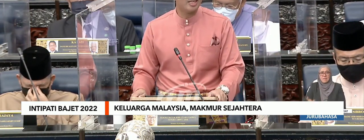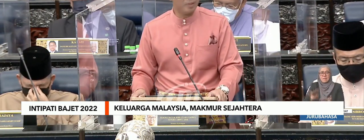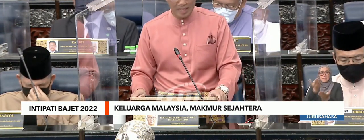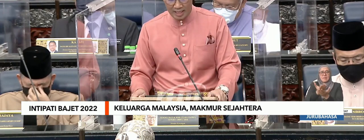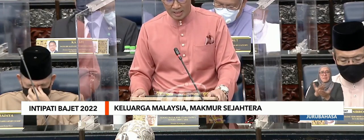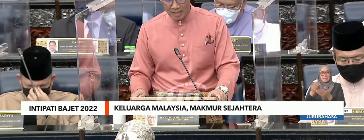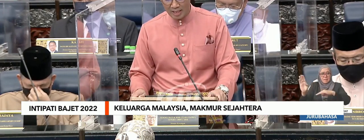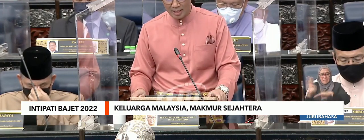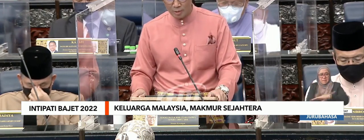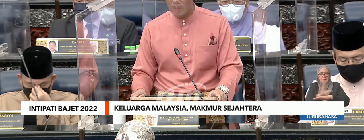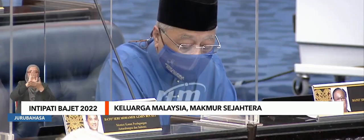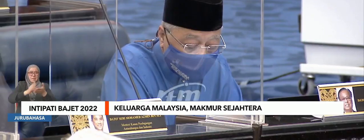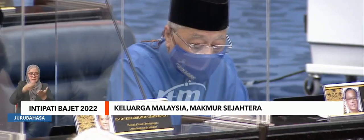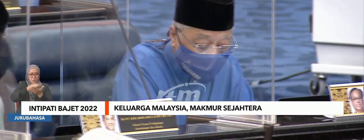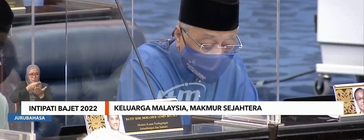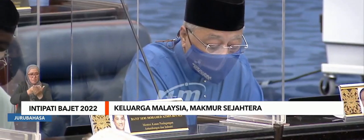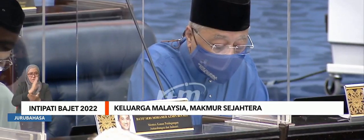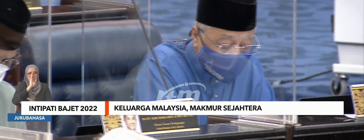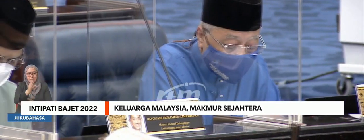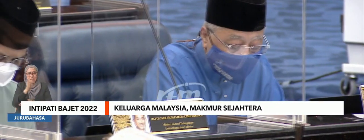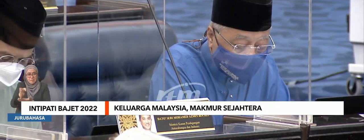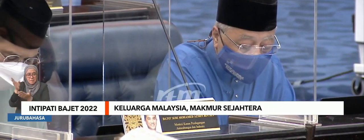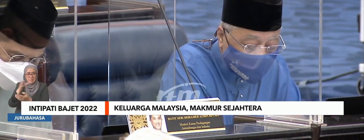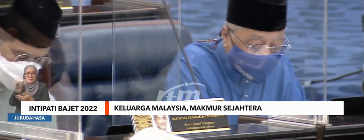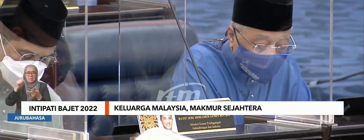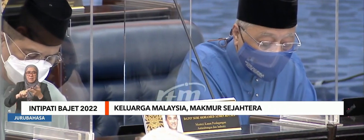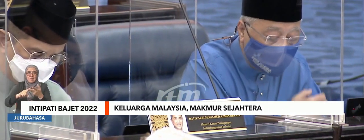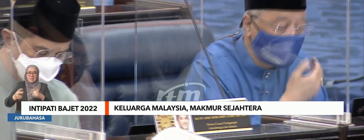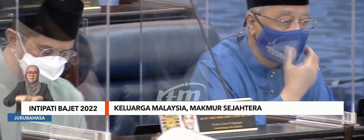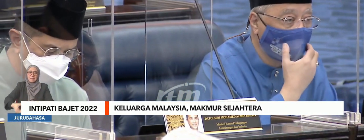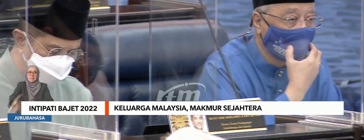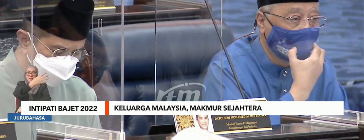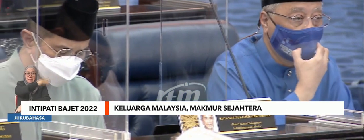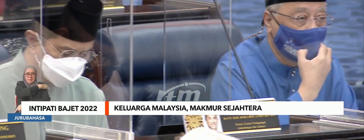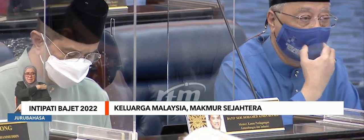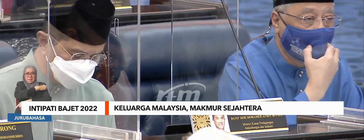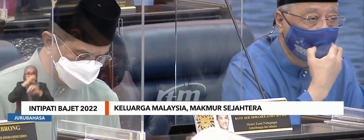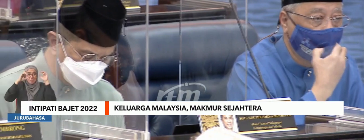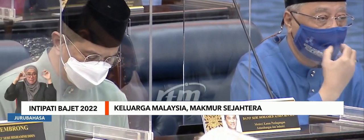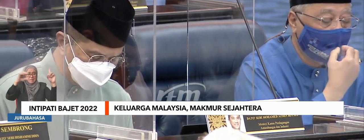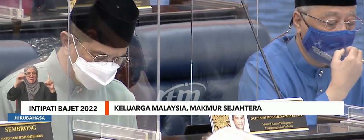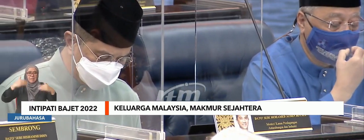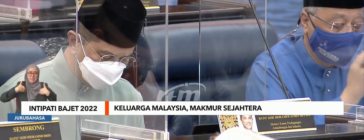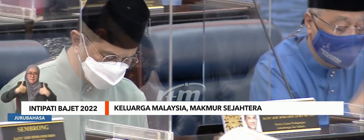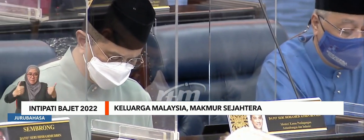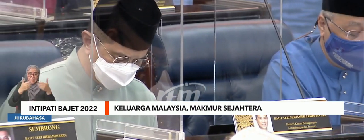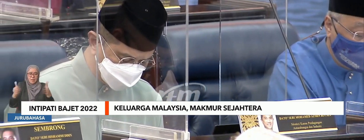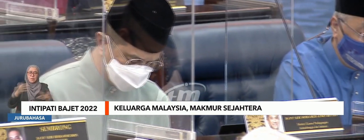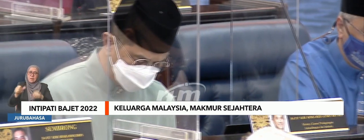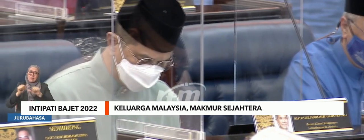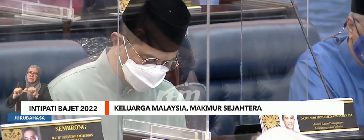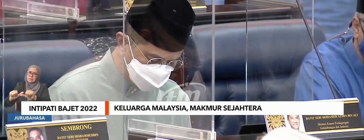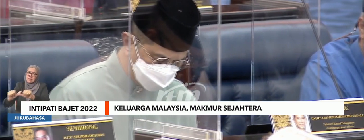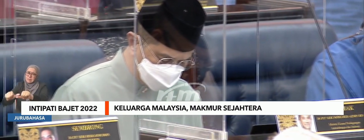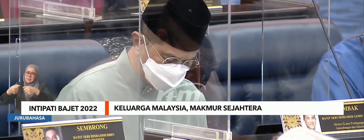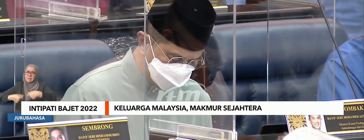22 terhasil dari seri turun Padang dan jelajah Negeri berbincang dengan lebih 30 sesi kumpulan forkes selain